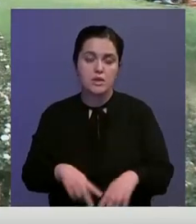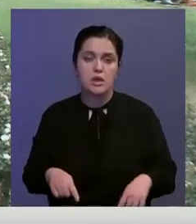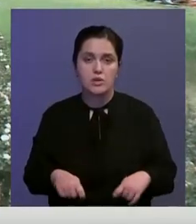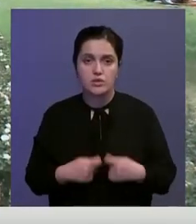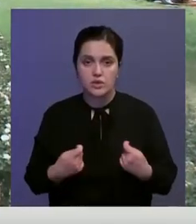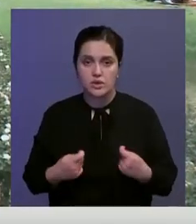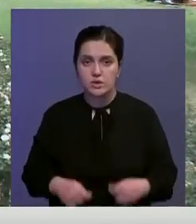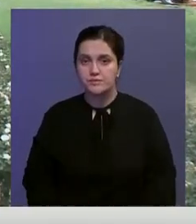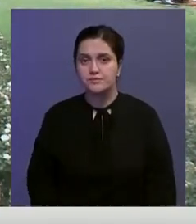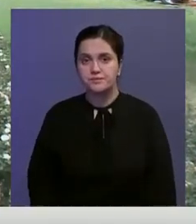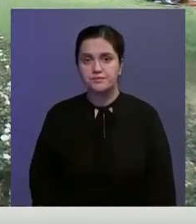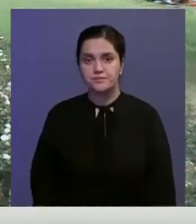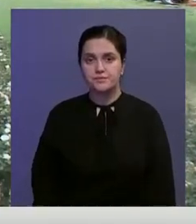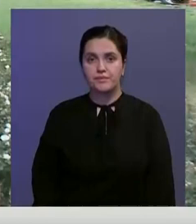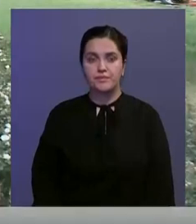нарушений. Но